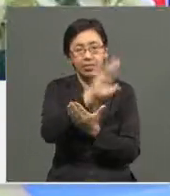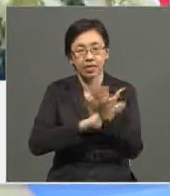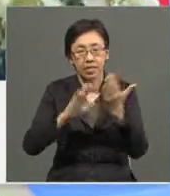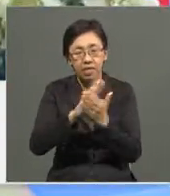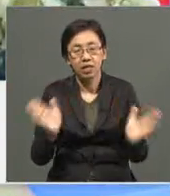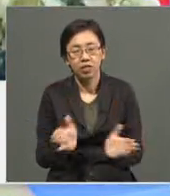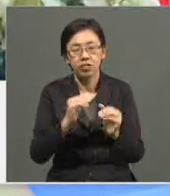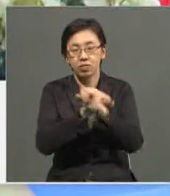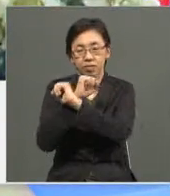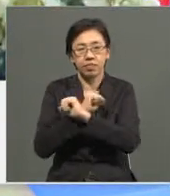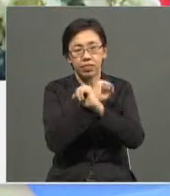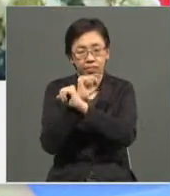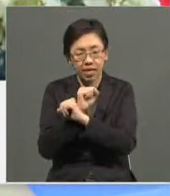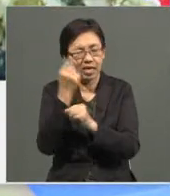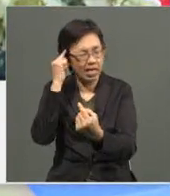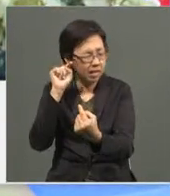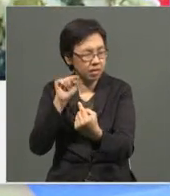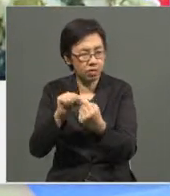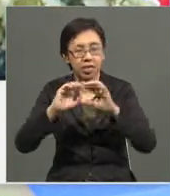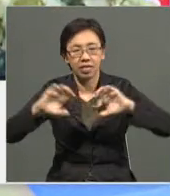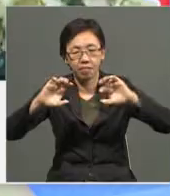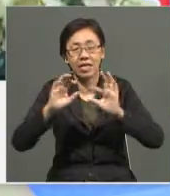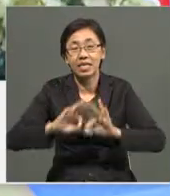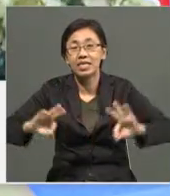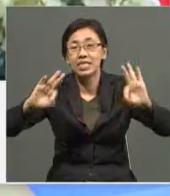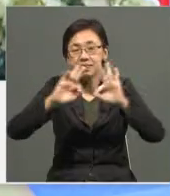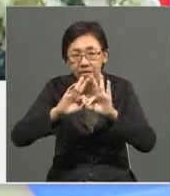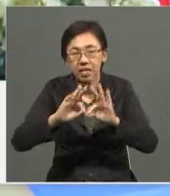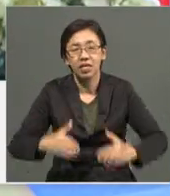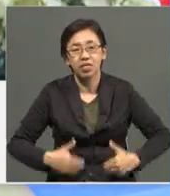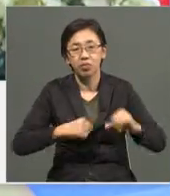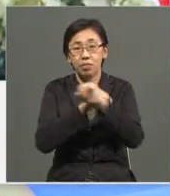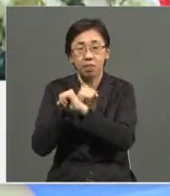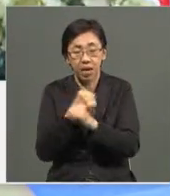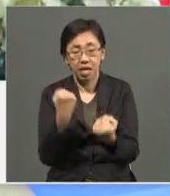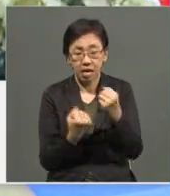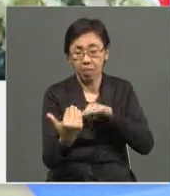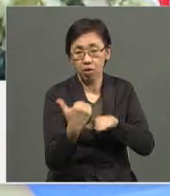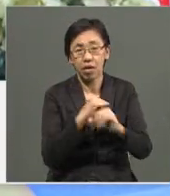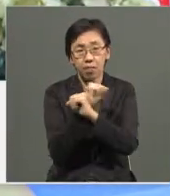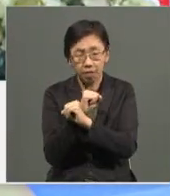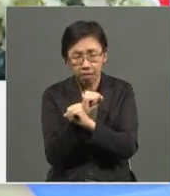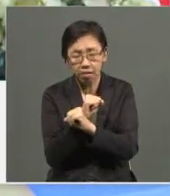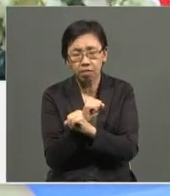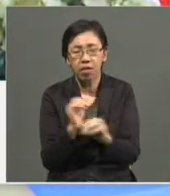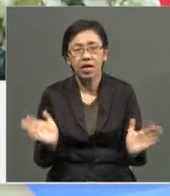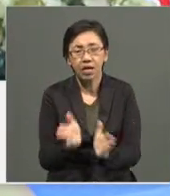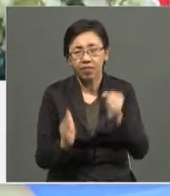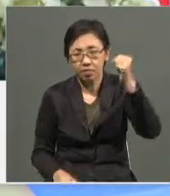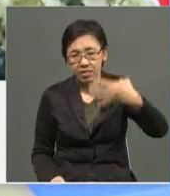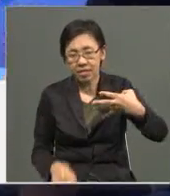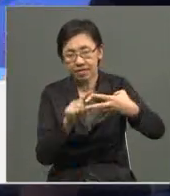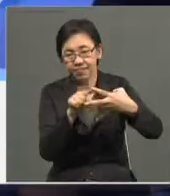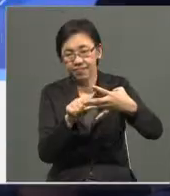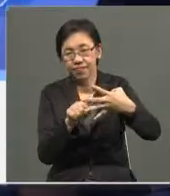ร้างความปลอดภัยโดยเน้นย้ำว่ารัฐบาลให้ความสำคัญกับเรื่องความปลอดภัยบนท้องถนนผ่านการขับเคลื่อน4ปัจจัยหลัก